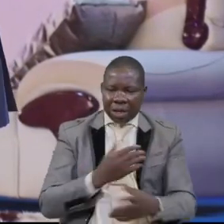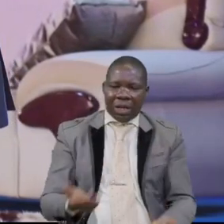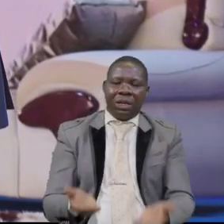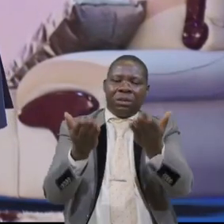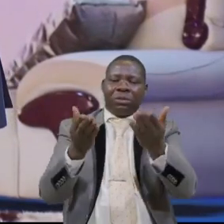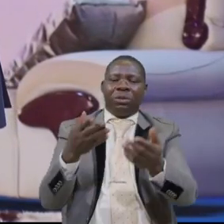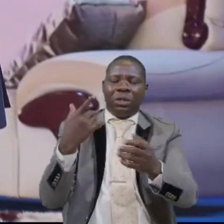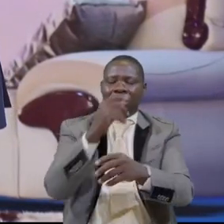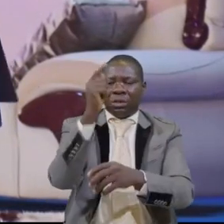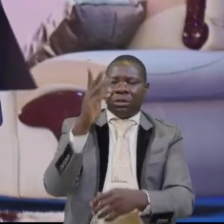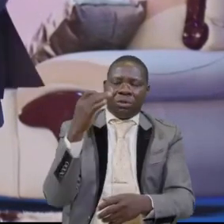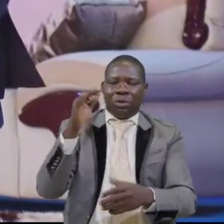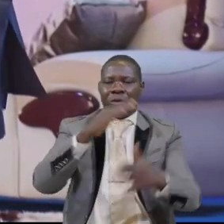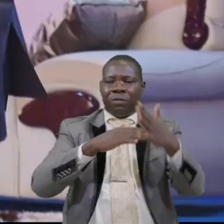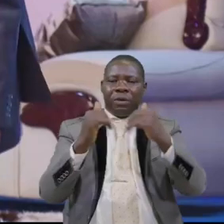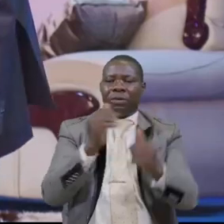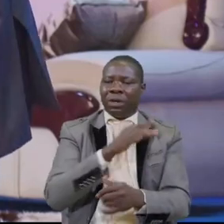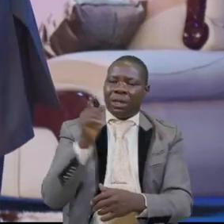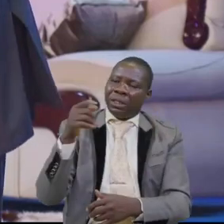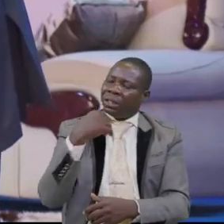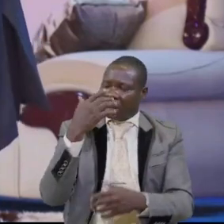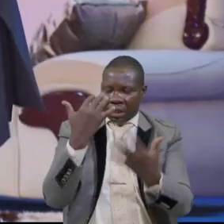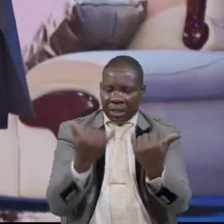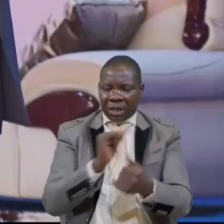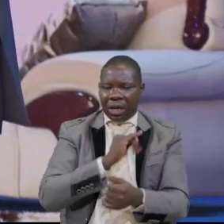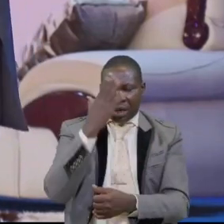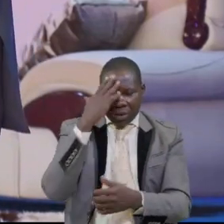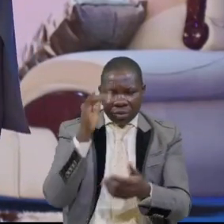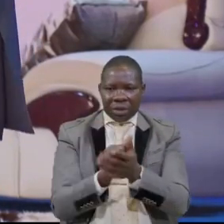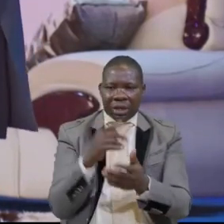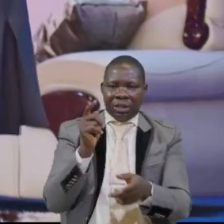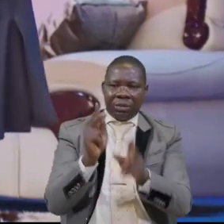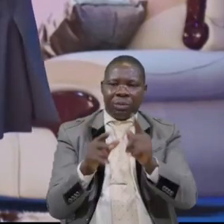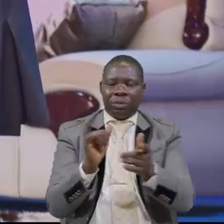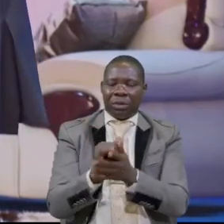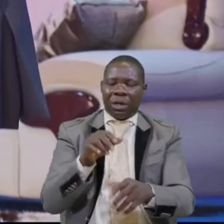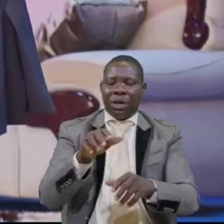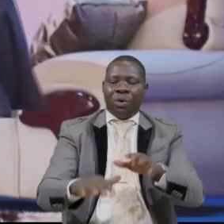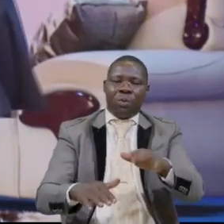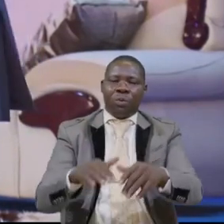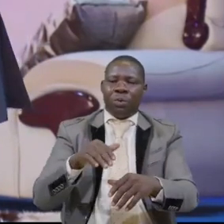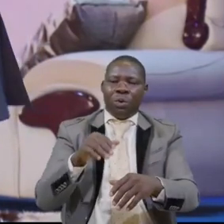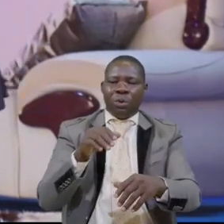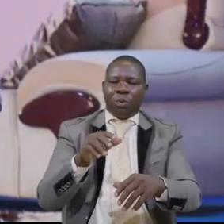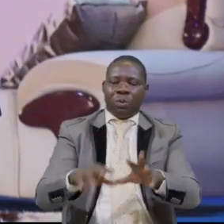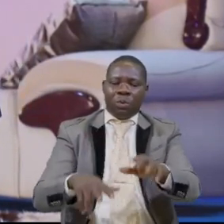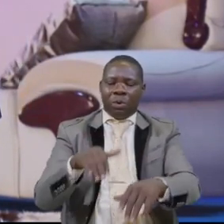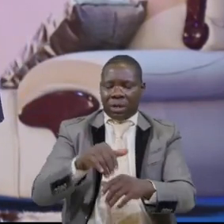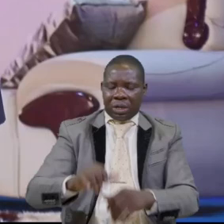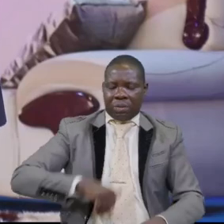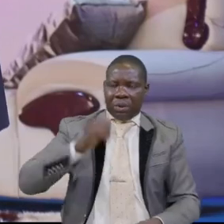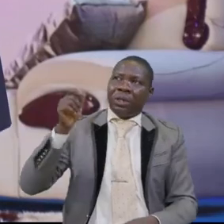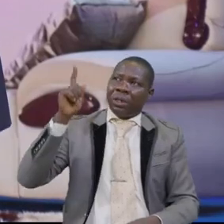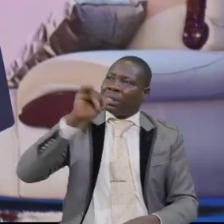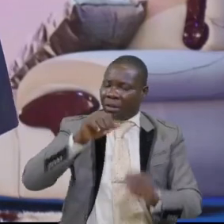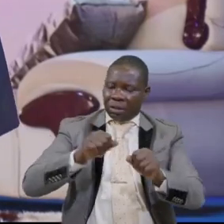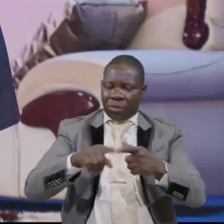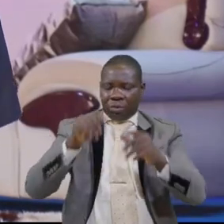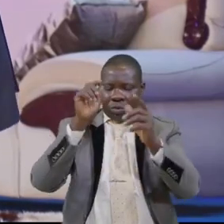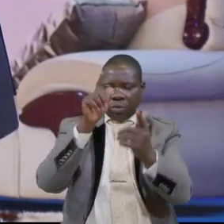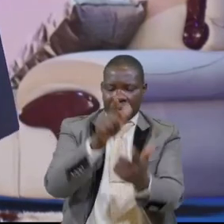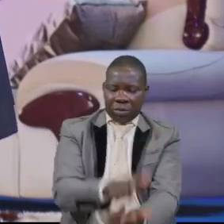cieux. Il a dit, je sais maintenant que ceux qui marchent dans l'orgueil, il peut les abaisser. Ça,